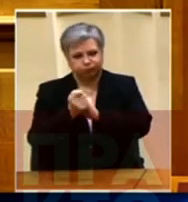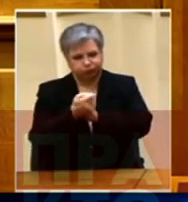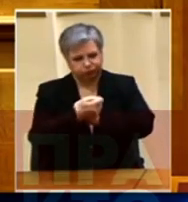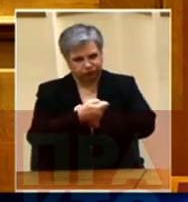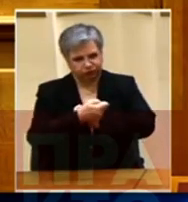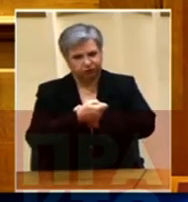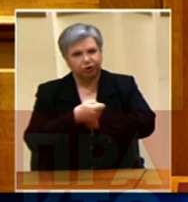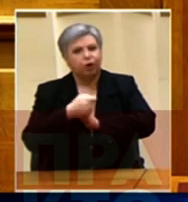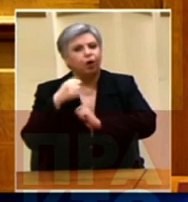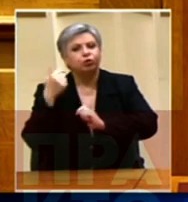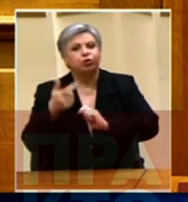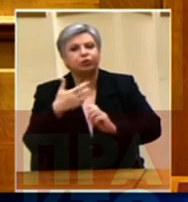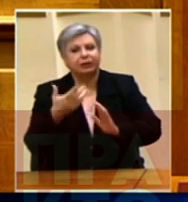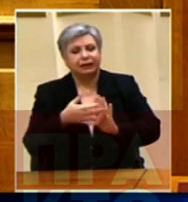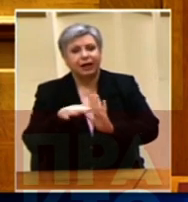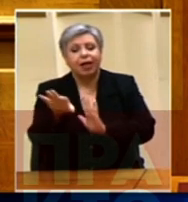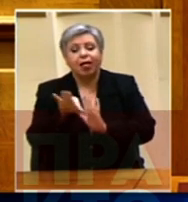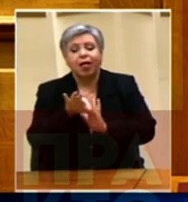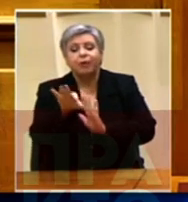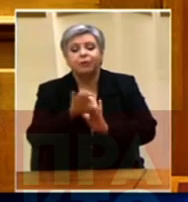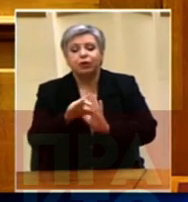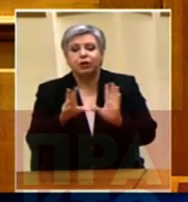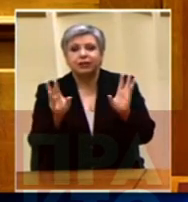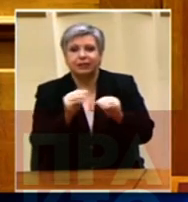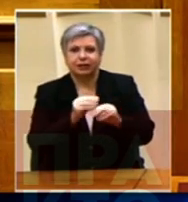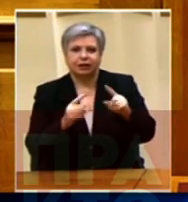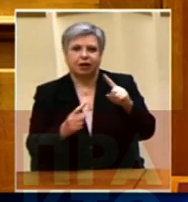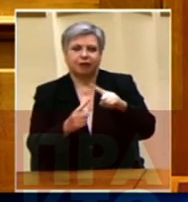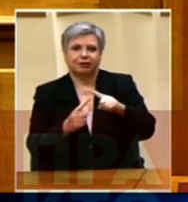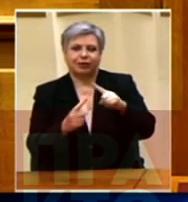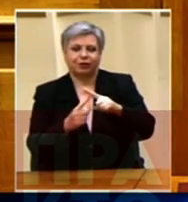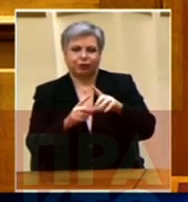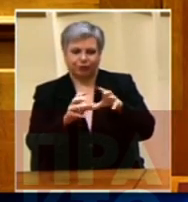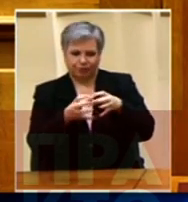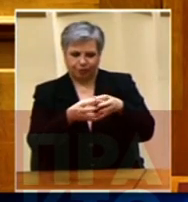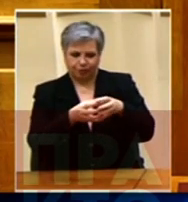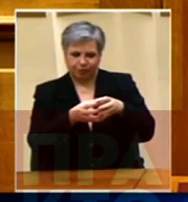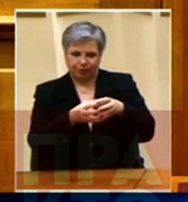οι επιλογές που γίνονται στο τεχνοκρατικό κομμάτι είναι πάντοτε